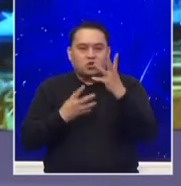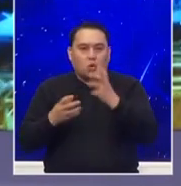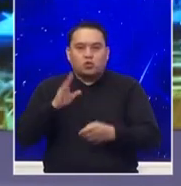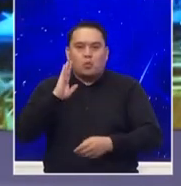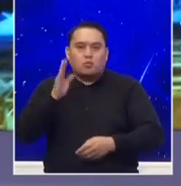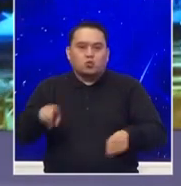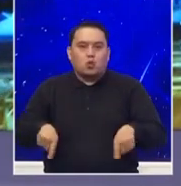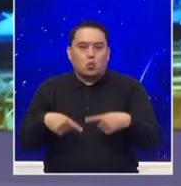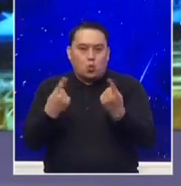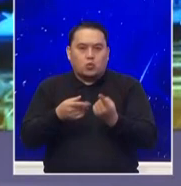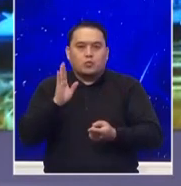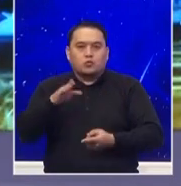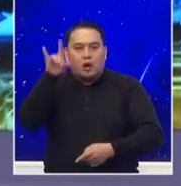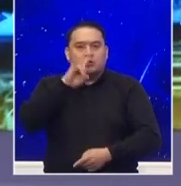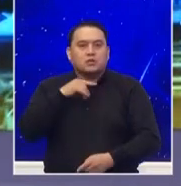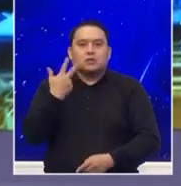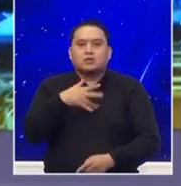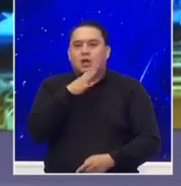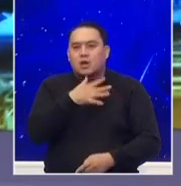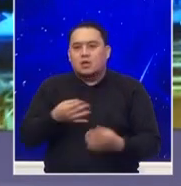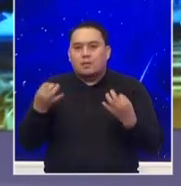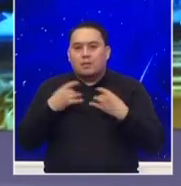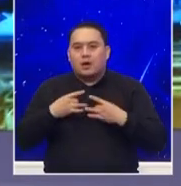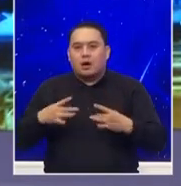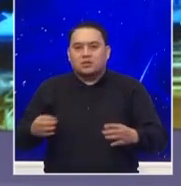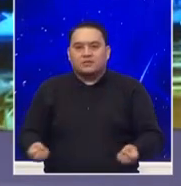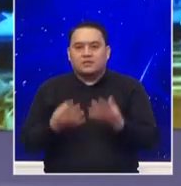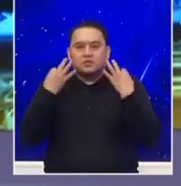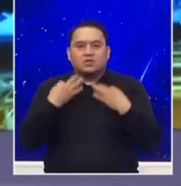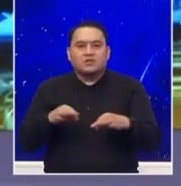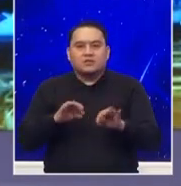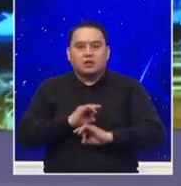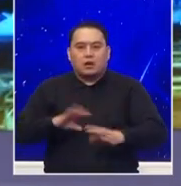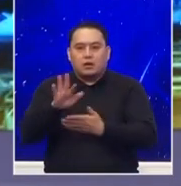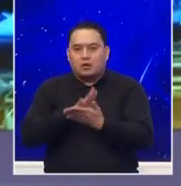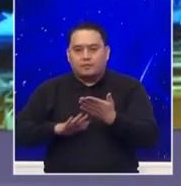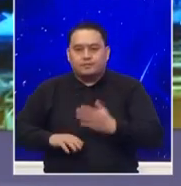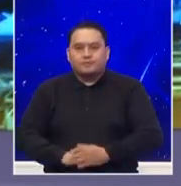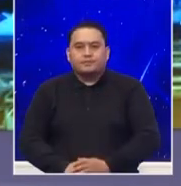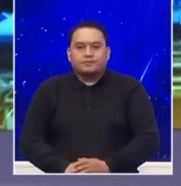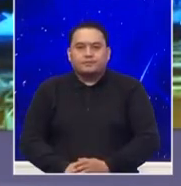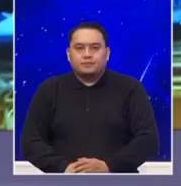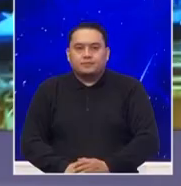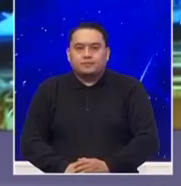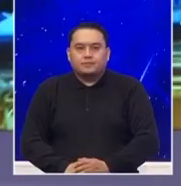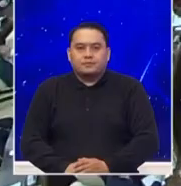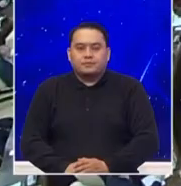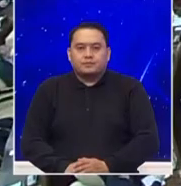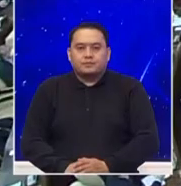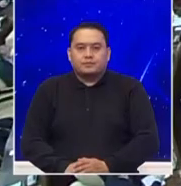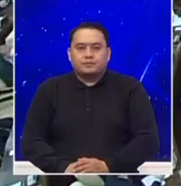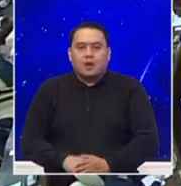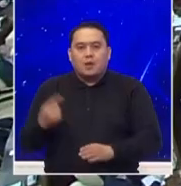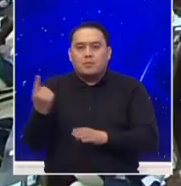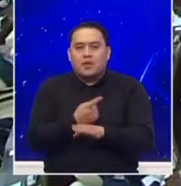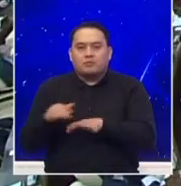Какие преобразования ждут страну на пороге 30-летнего юбилея священной независимости, расскажет Дамир Анитов.